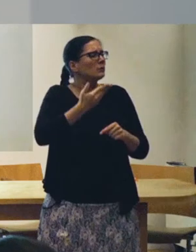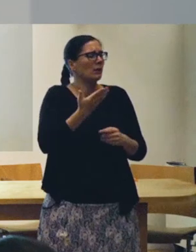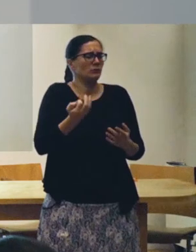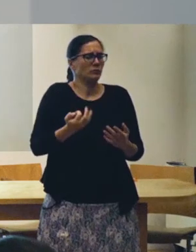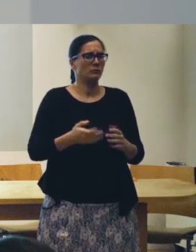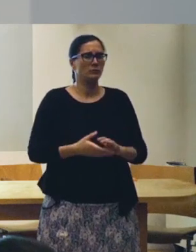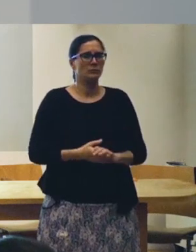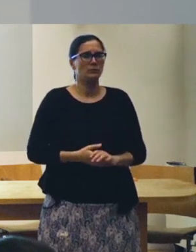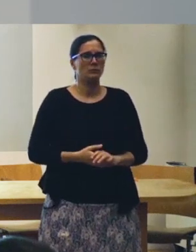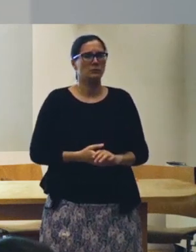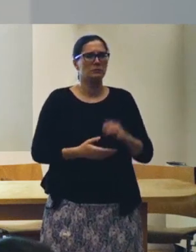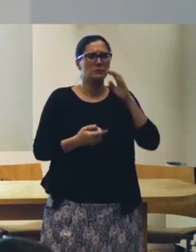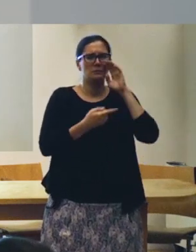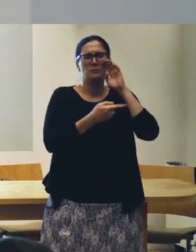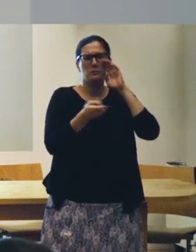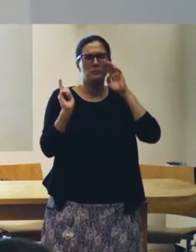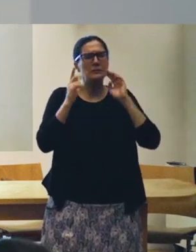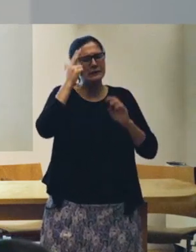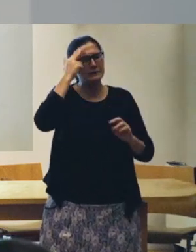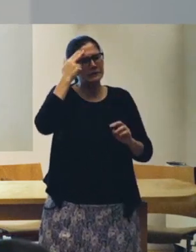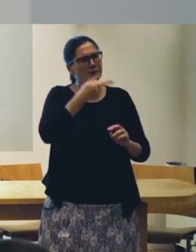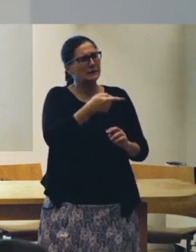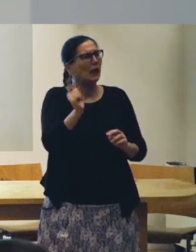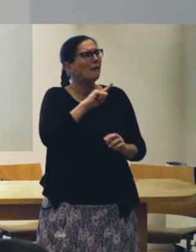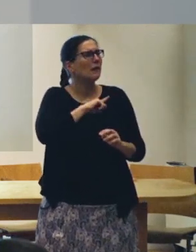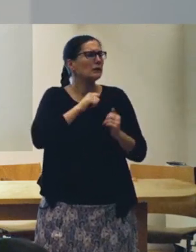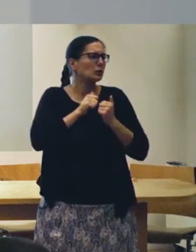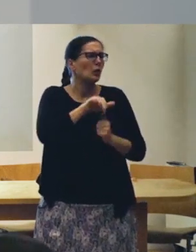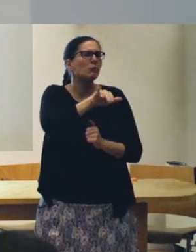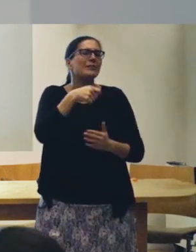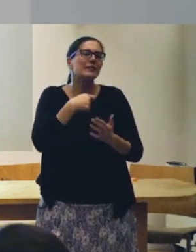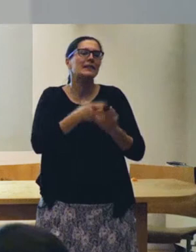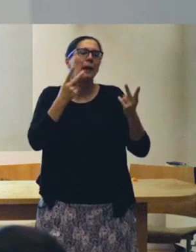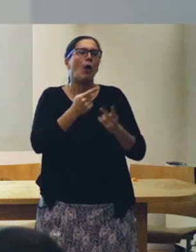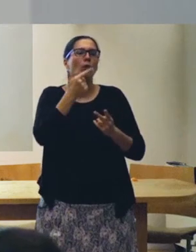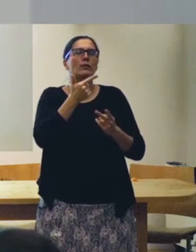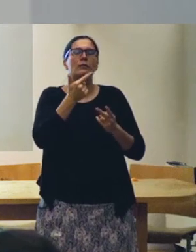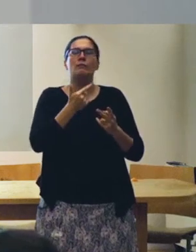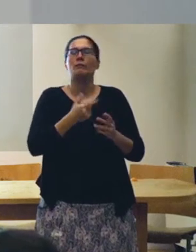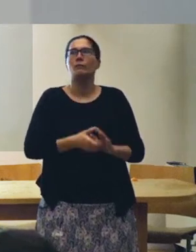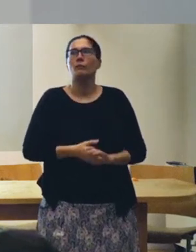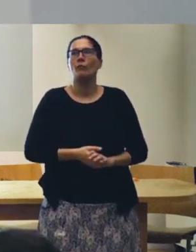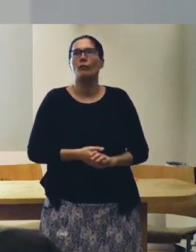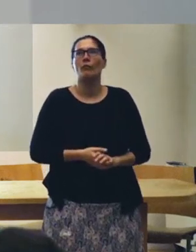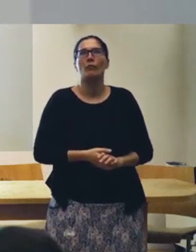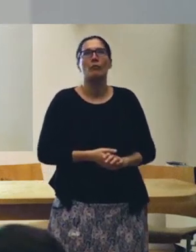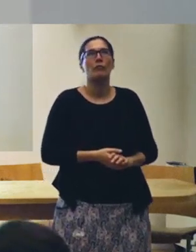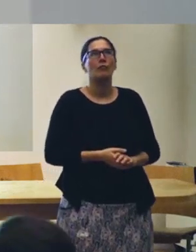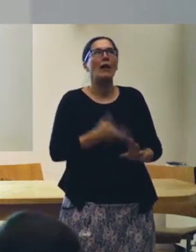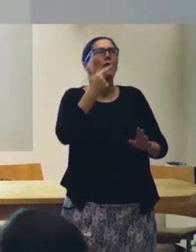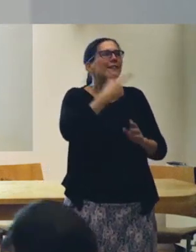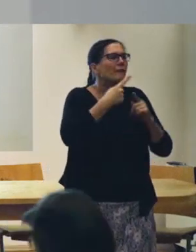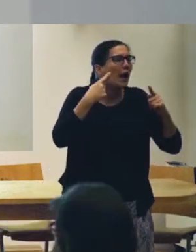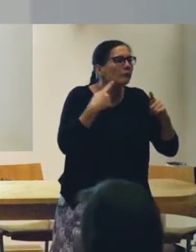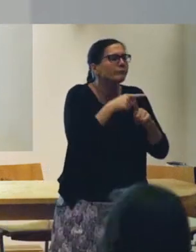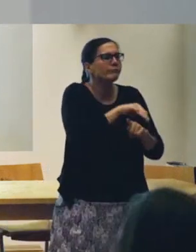to je to, co myslím všichni tak nějak jako známe, takovou schizofrenii, nebo nějaký